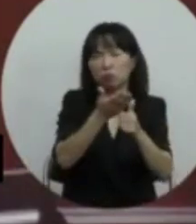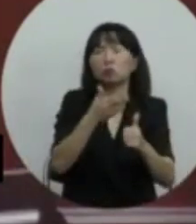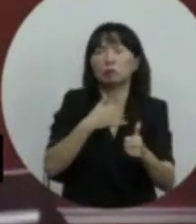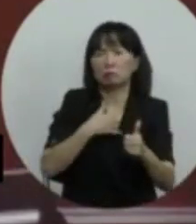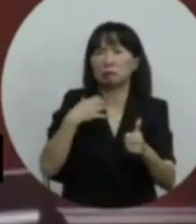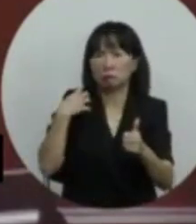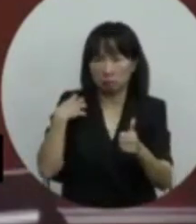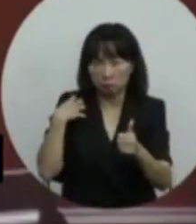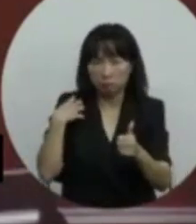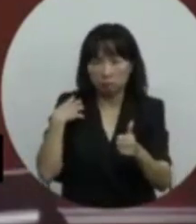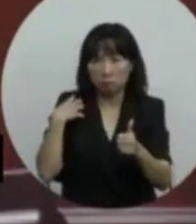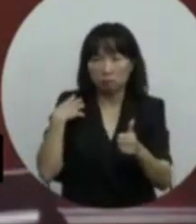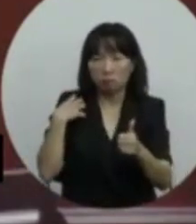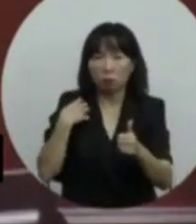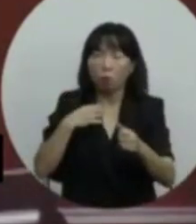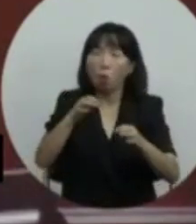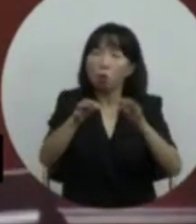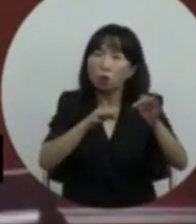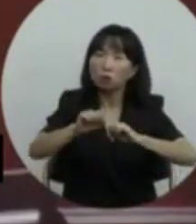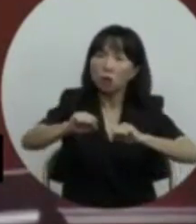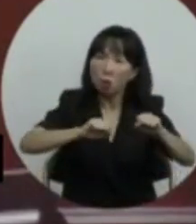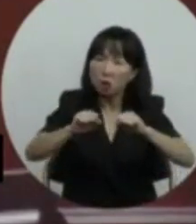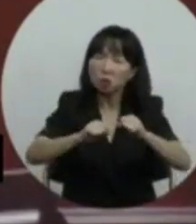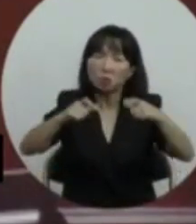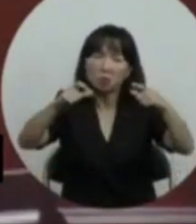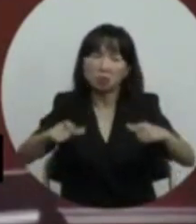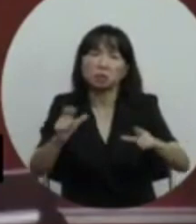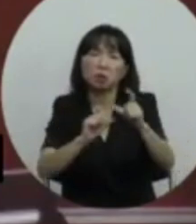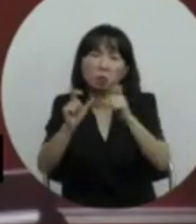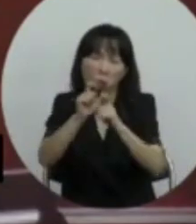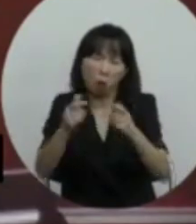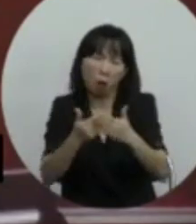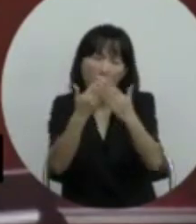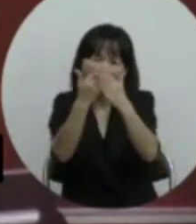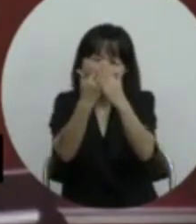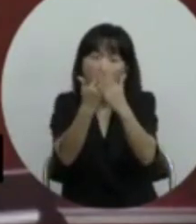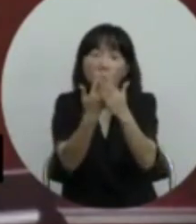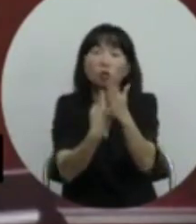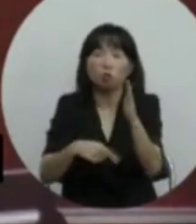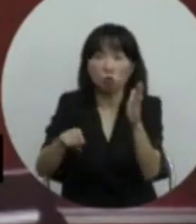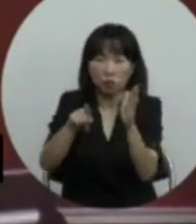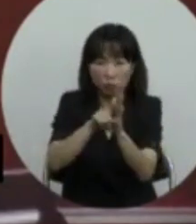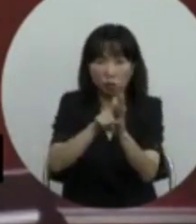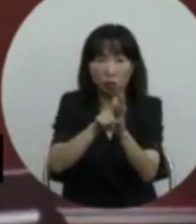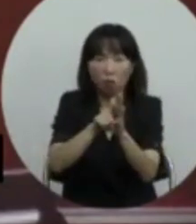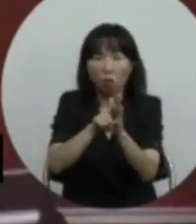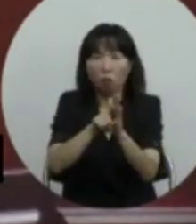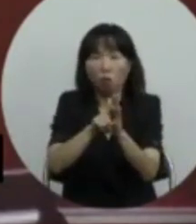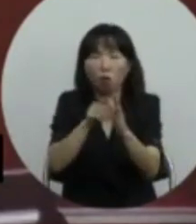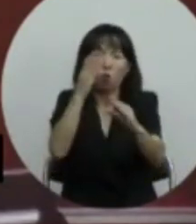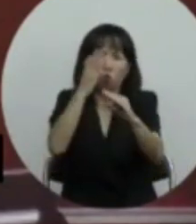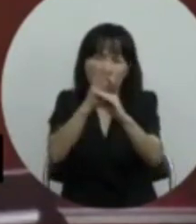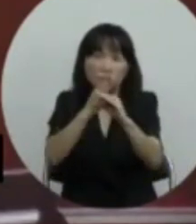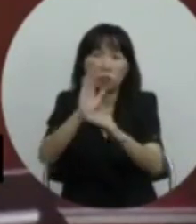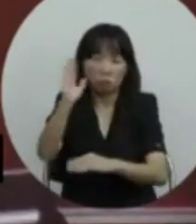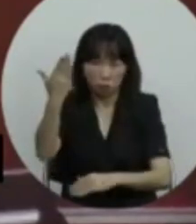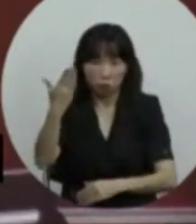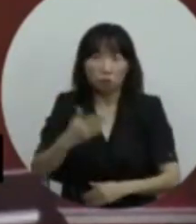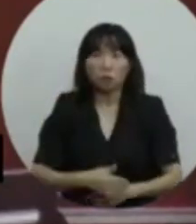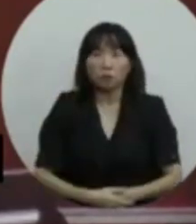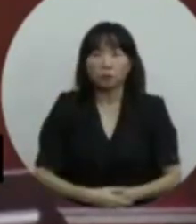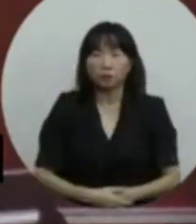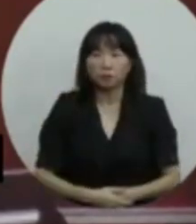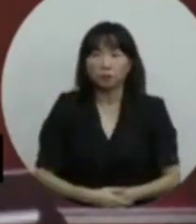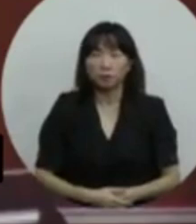대상층이며 경제활동을 통해 지역 활력을 강화하는 등 지역사회 발전과 성장의 중추적 역할을